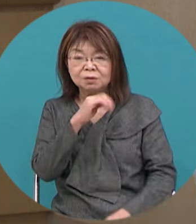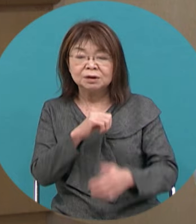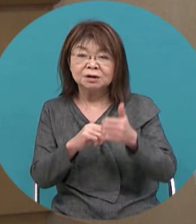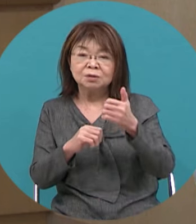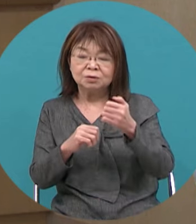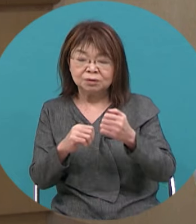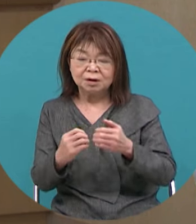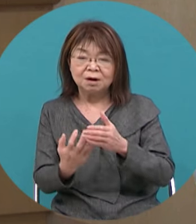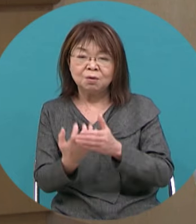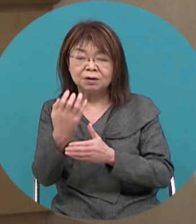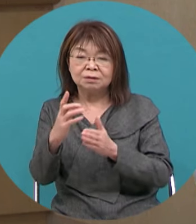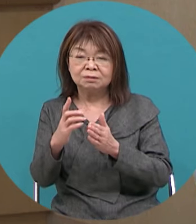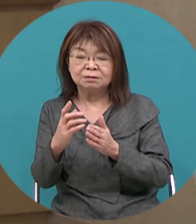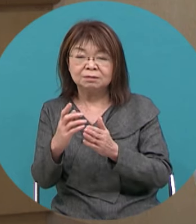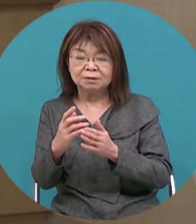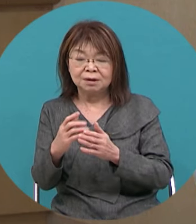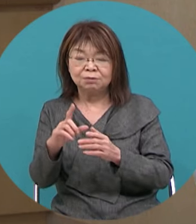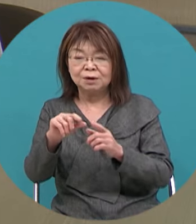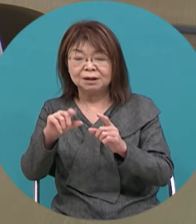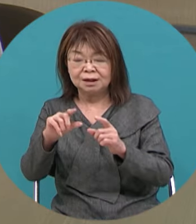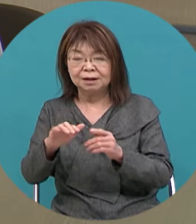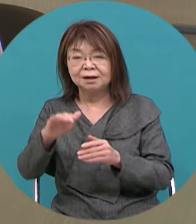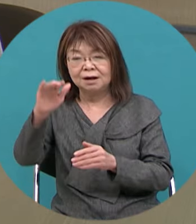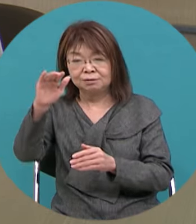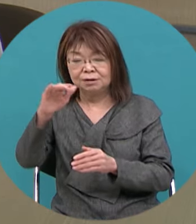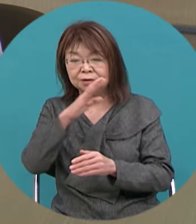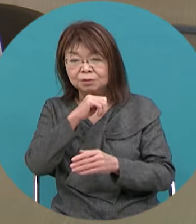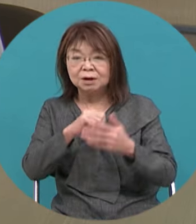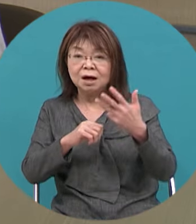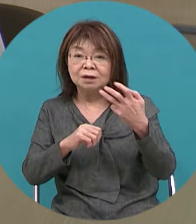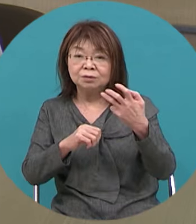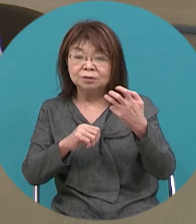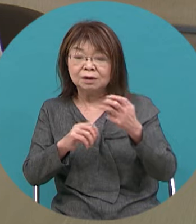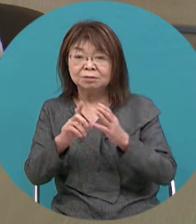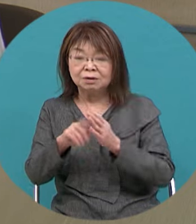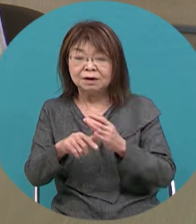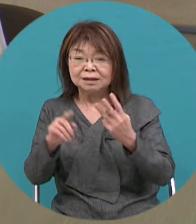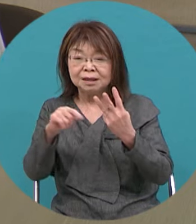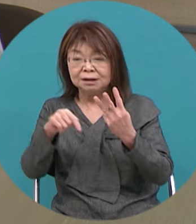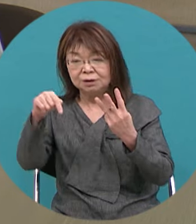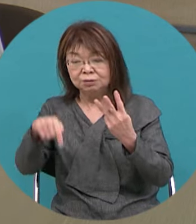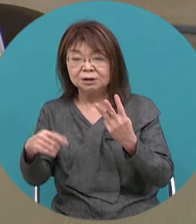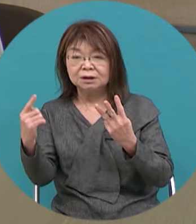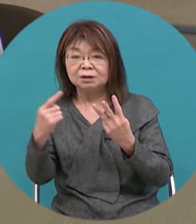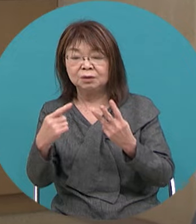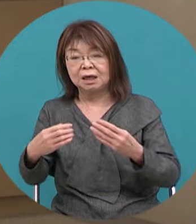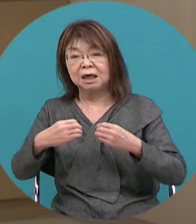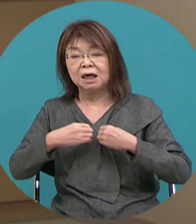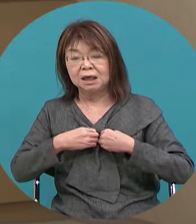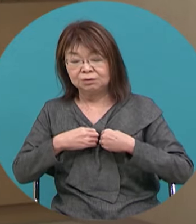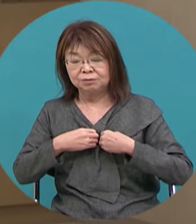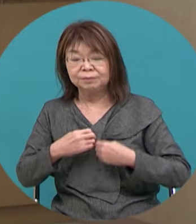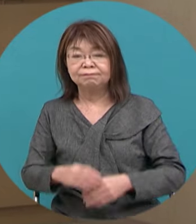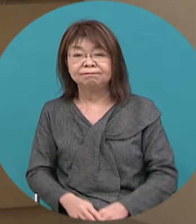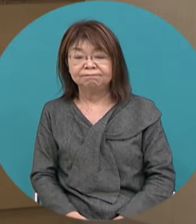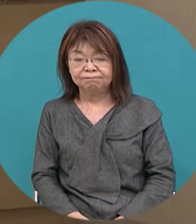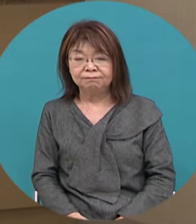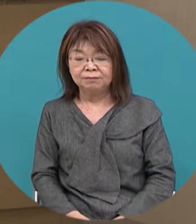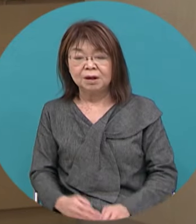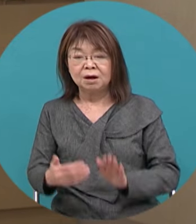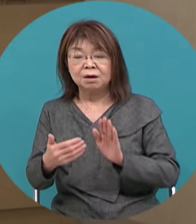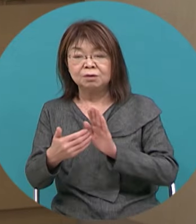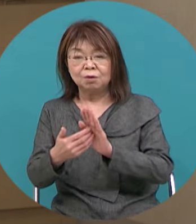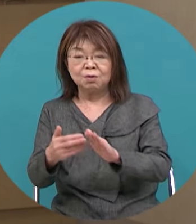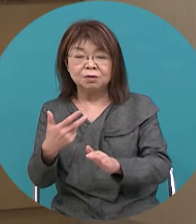が高くなり、80歳までに約3人に1人が発症するとされています。予防接種を受けること